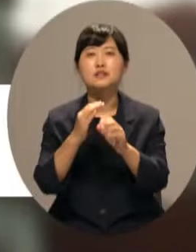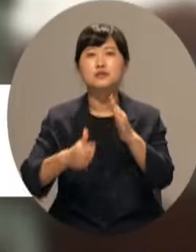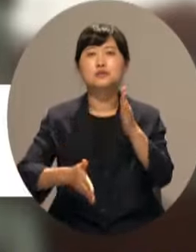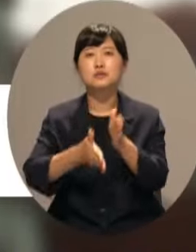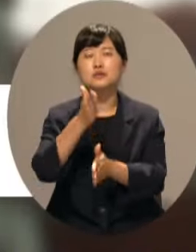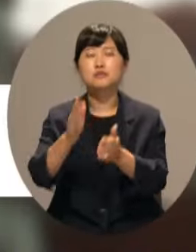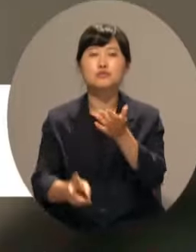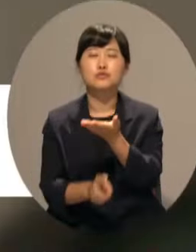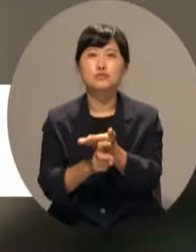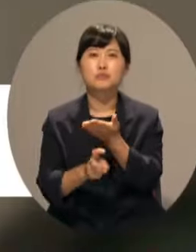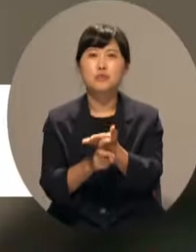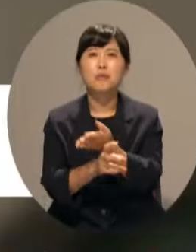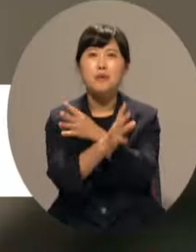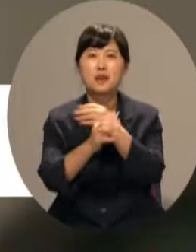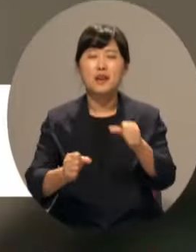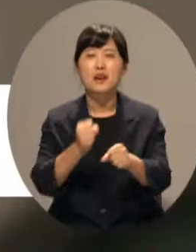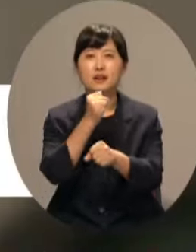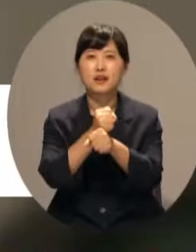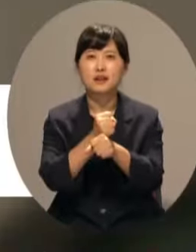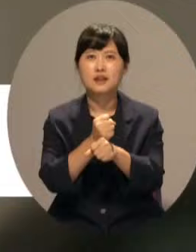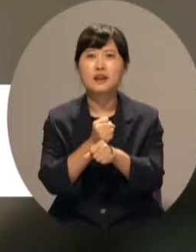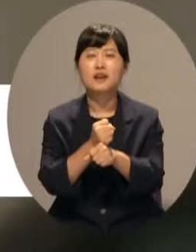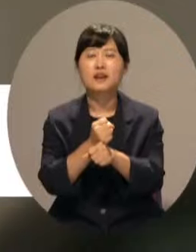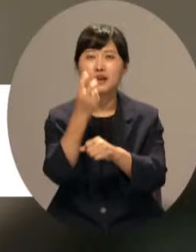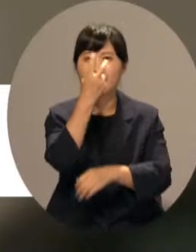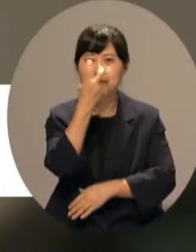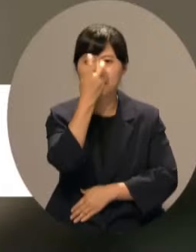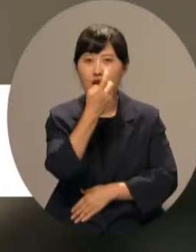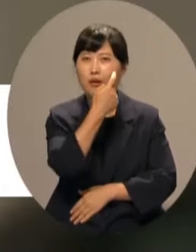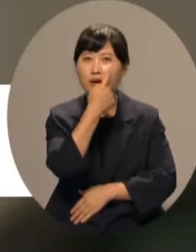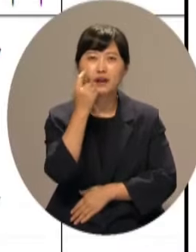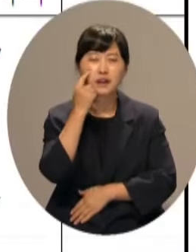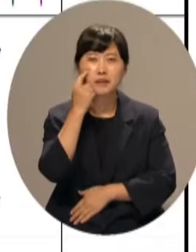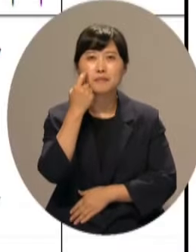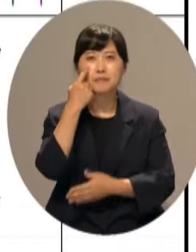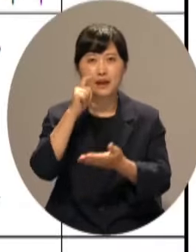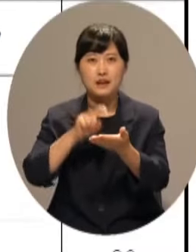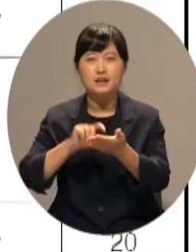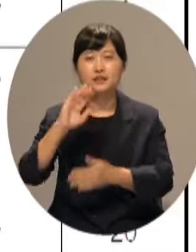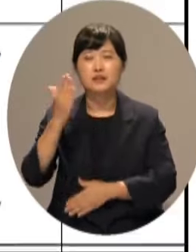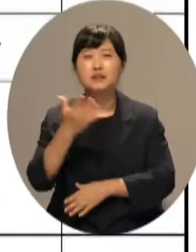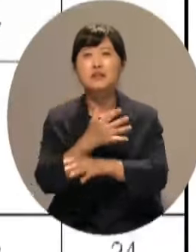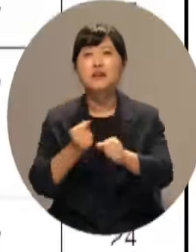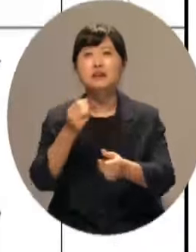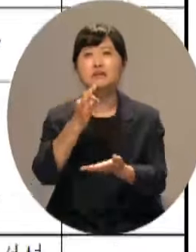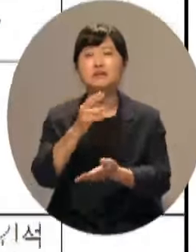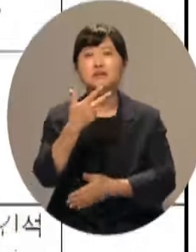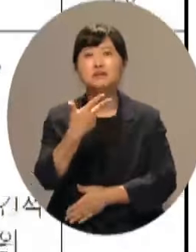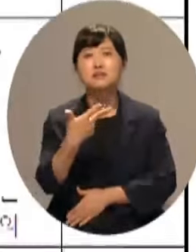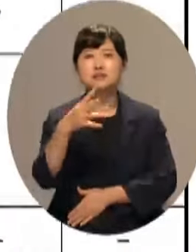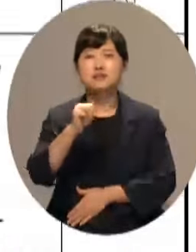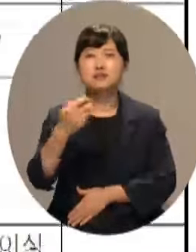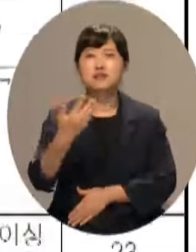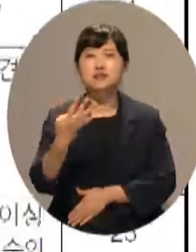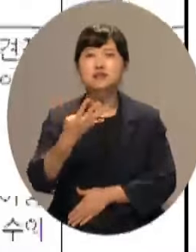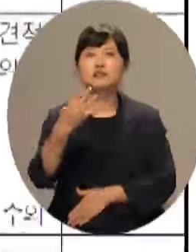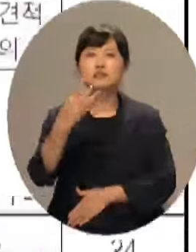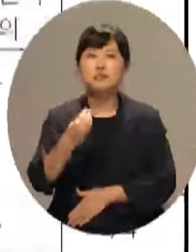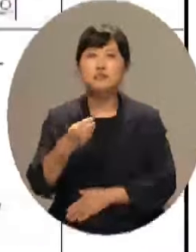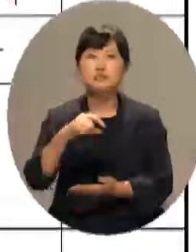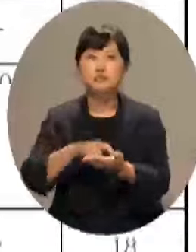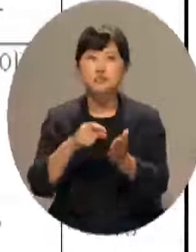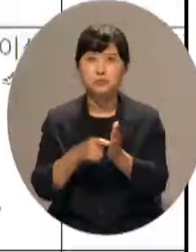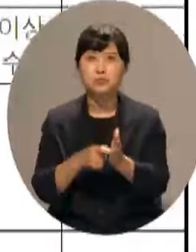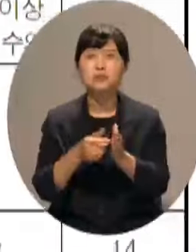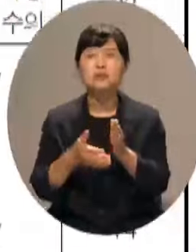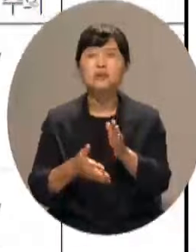불법 수입 계약을 맺은 사실이 감사원 감사를 통해 드러났습니다 계약금 액만 7억 4000만원에 이루는데 지방